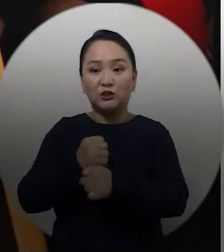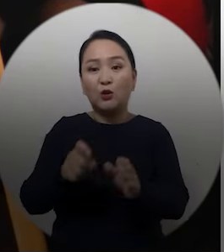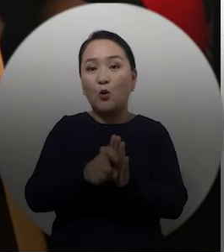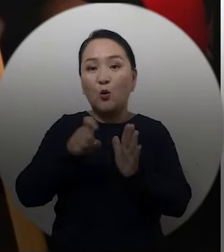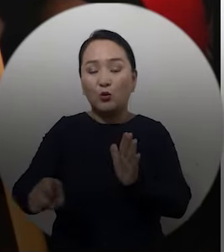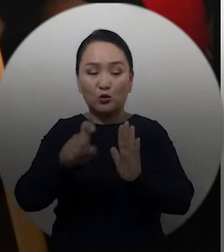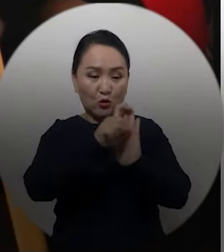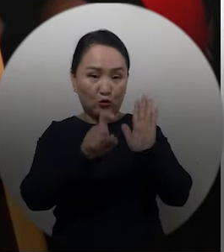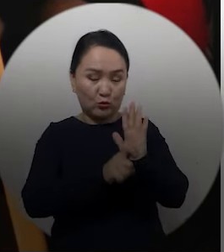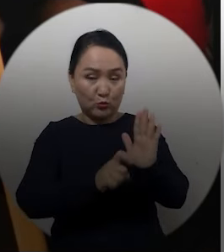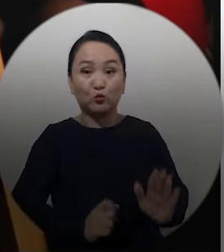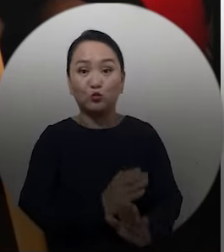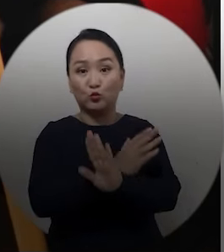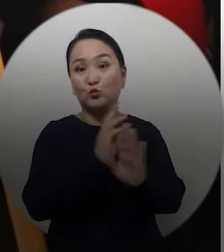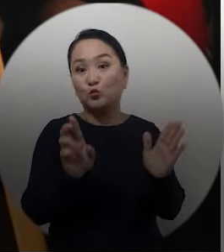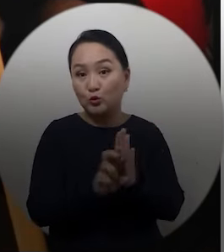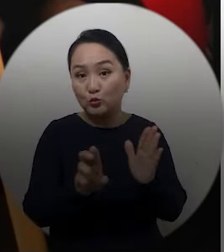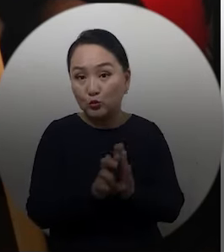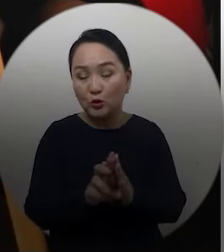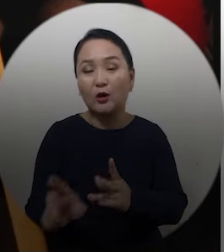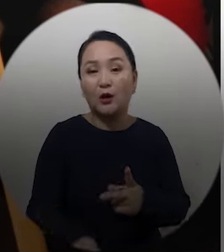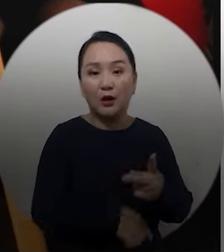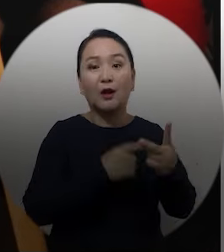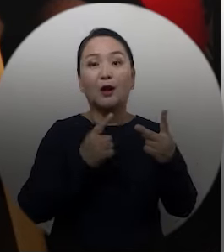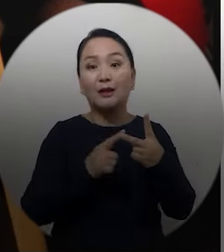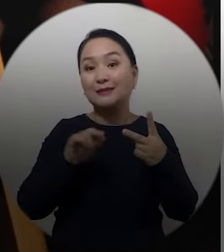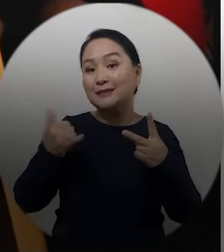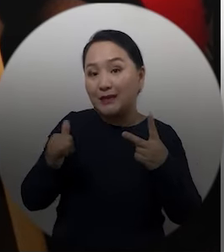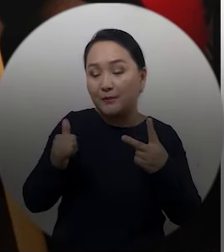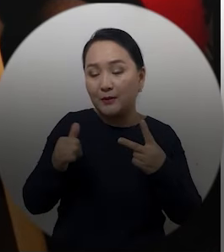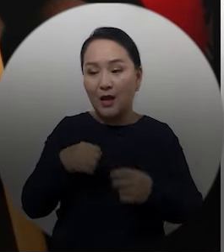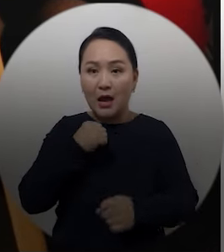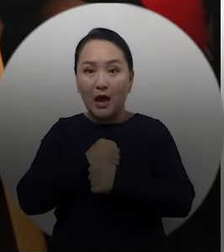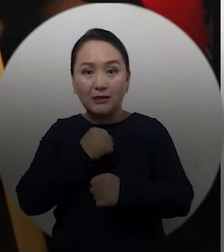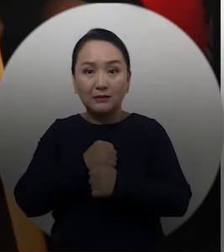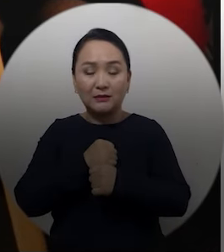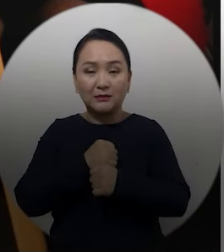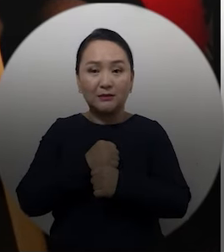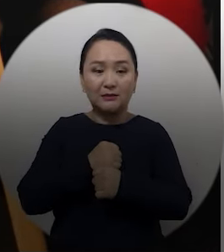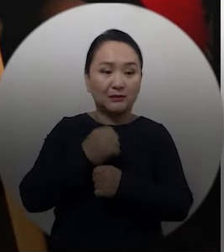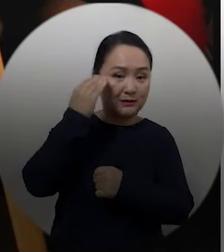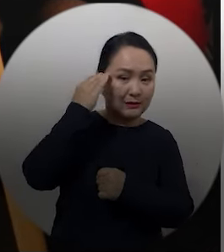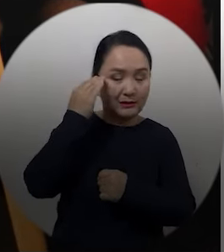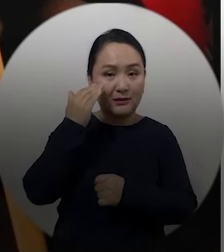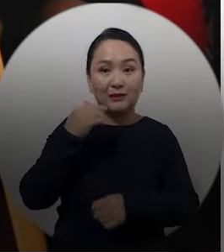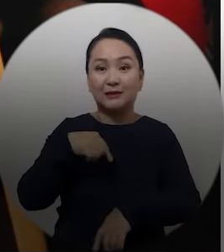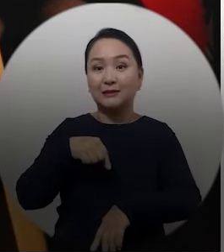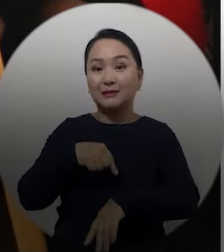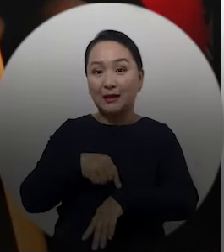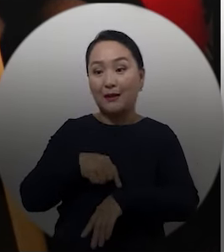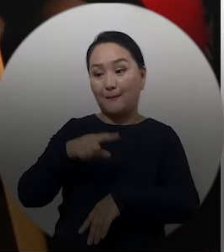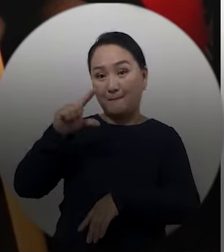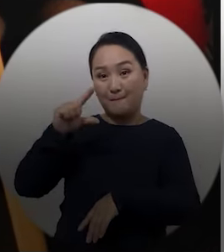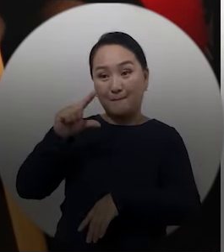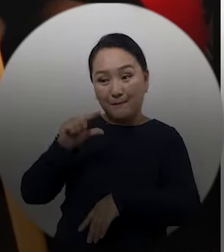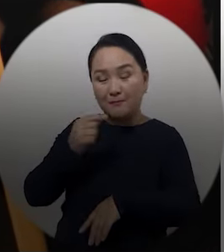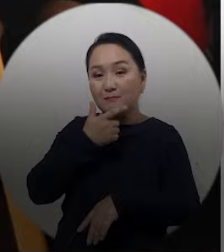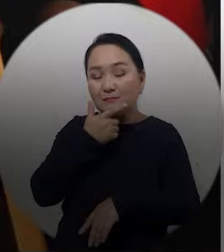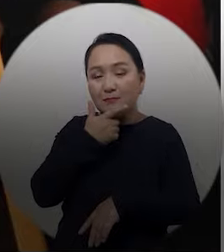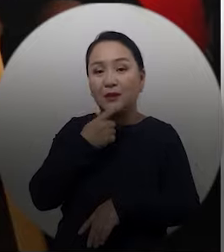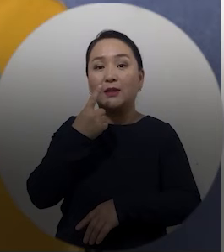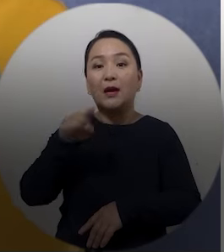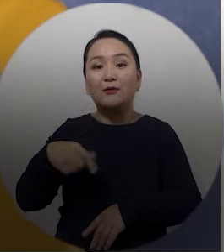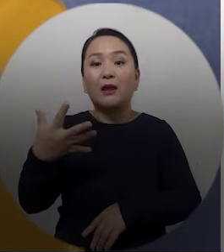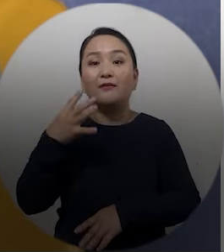дуусгах боломж байж байгаа. За бас ажлын шалтгаанаас зарим хүмүүс бас тийм хурдан сурах сонирхол бас байгаж болно тийм үү. Тэгвэл 1.5 жилд бол